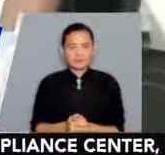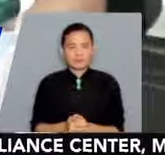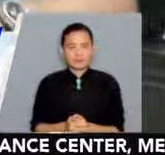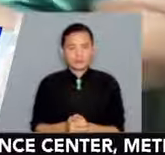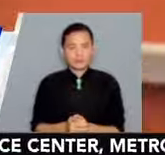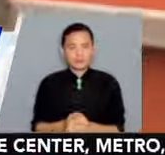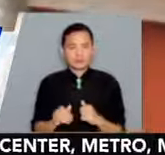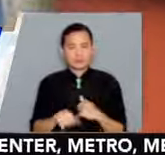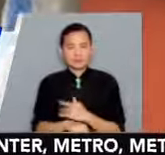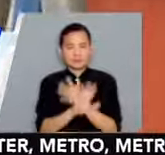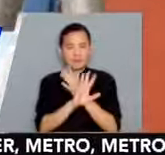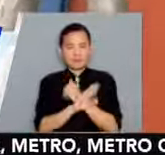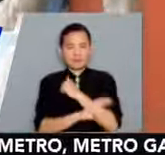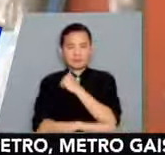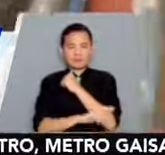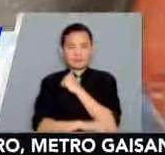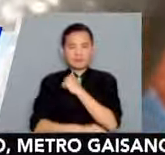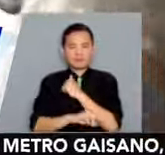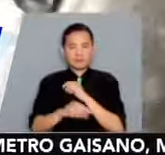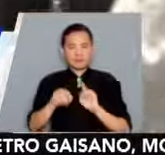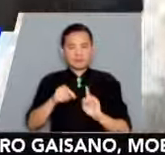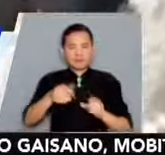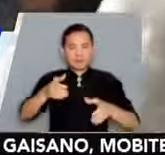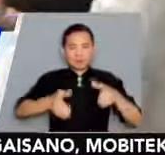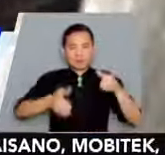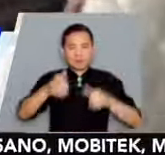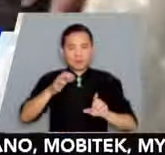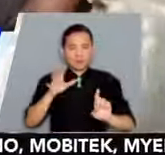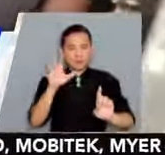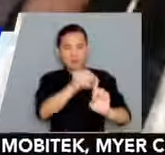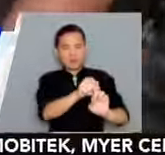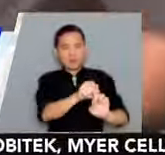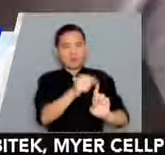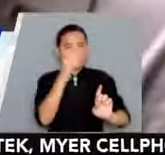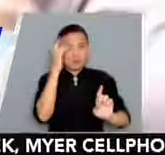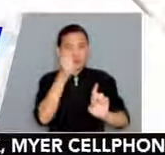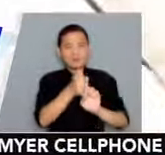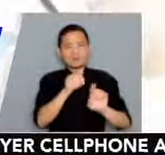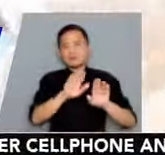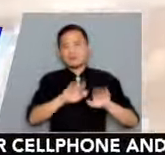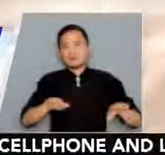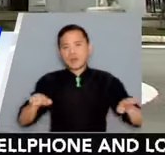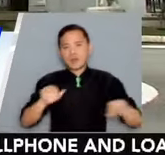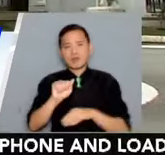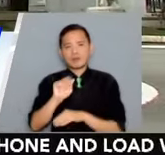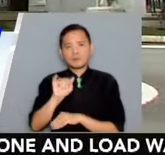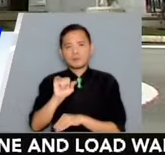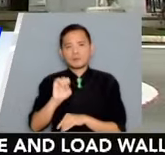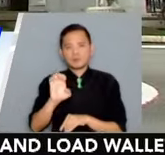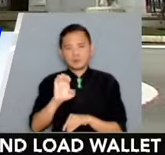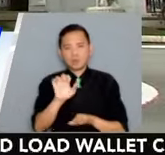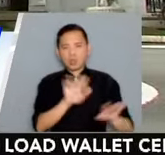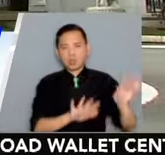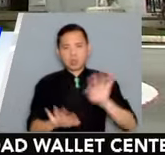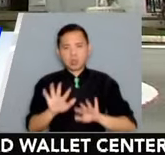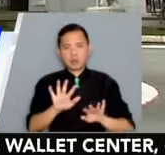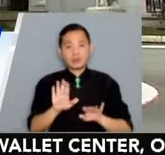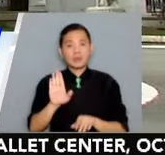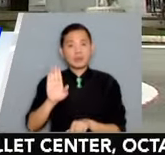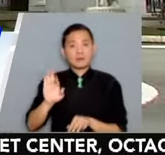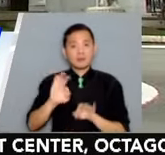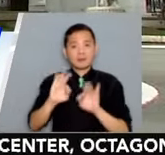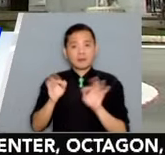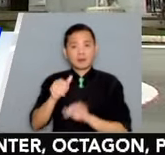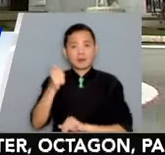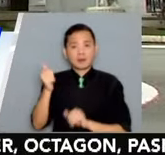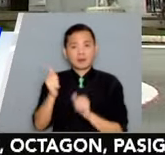Regional Trial Court para sa mga kasong child abuse at sexual abuse. Sumuko na ang mga kapwa-akusado ni Quibuloy at nagpiansa. Sinisika pa